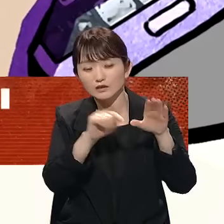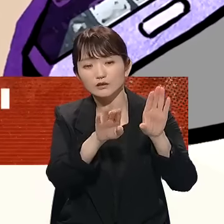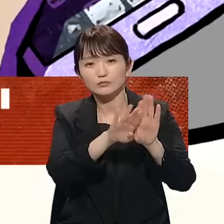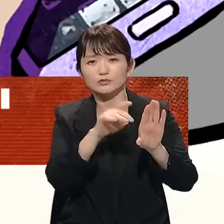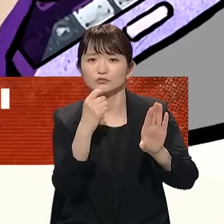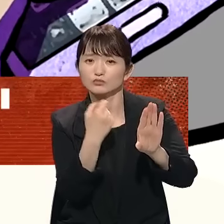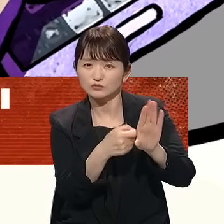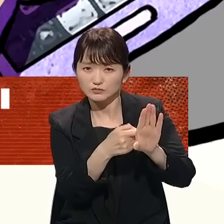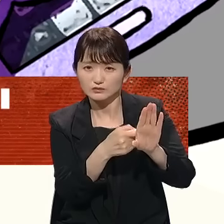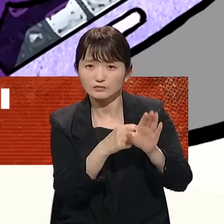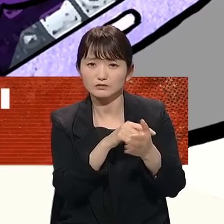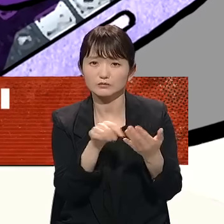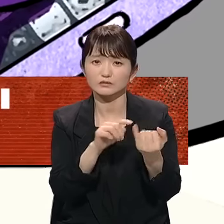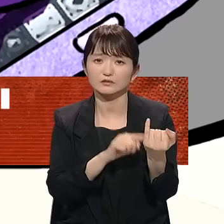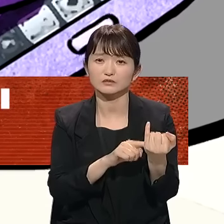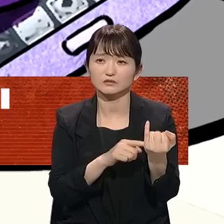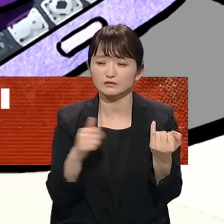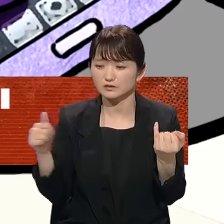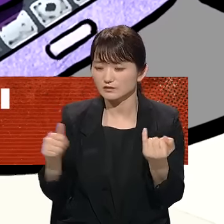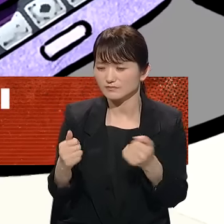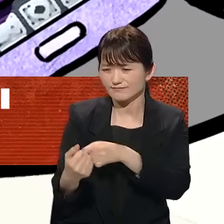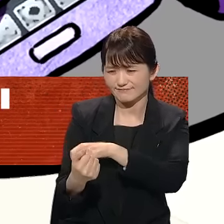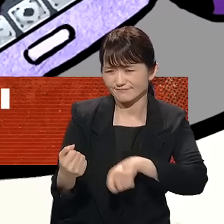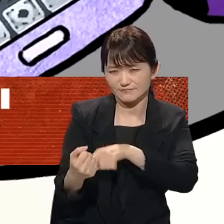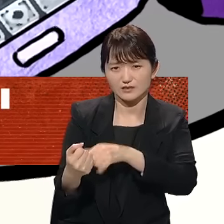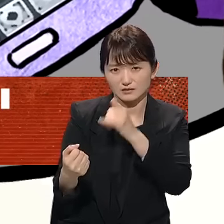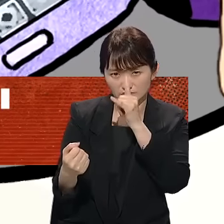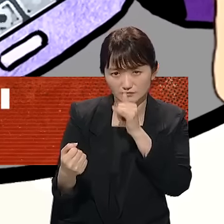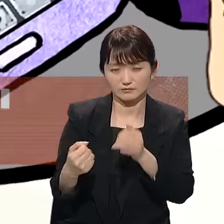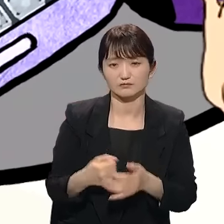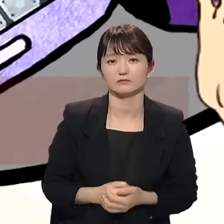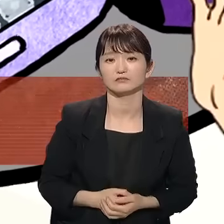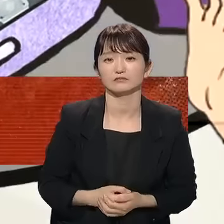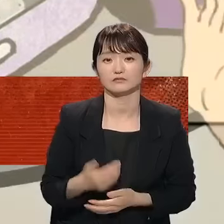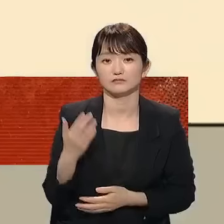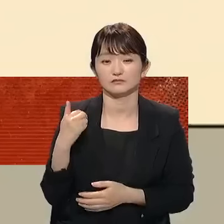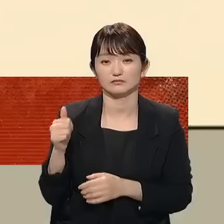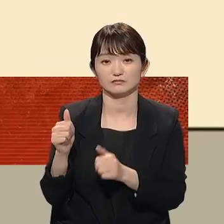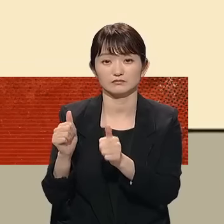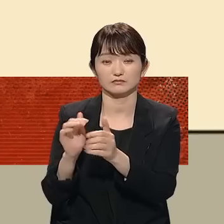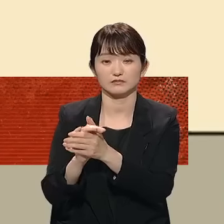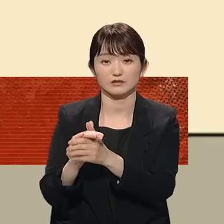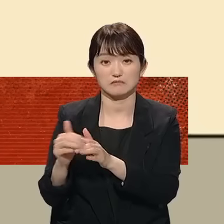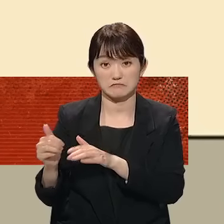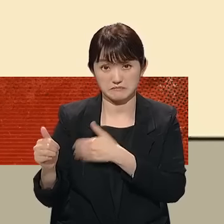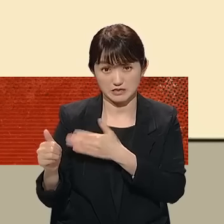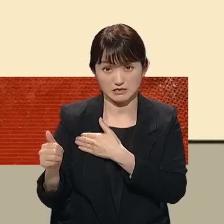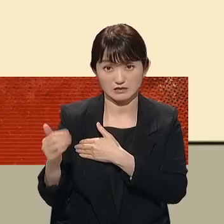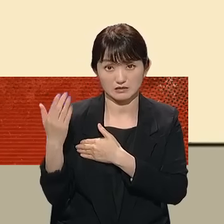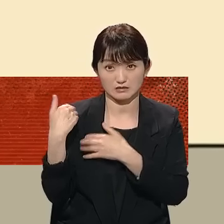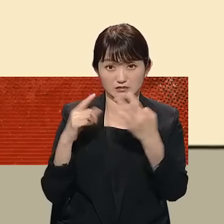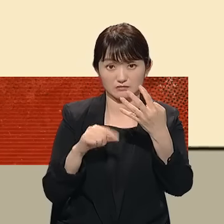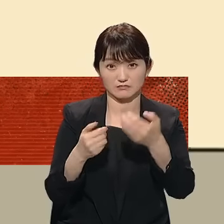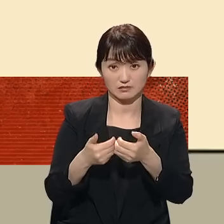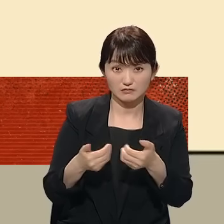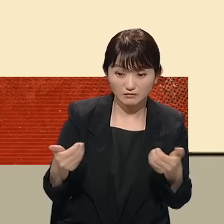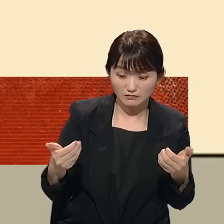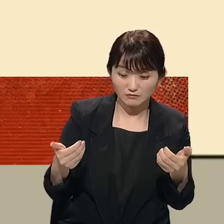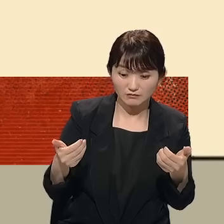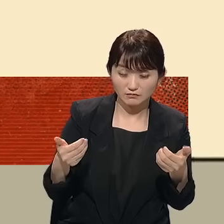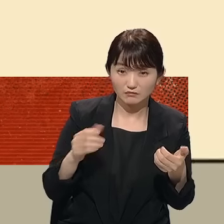하고 피해자 앞에서 자해를 하기도 했습니다. 그러다가 전 남자친구가 바람을 피워서 지난 4월에 헤어지려고